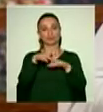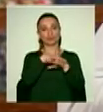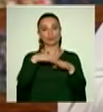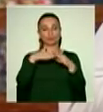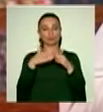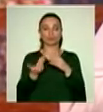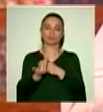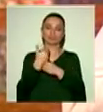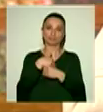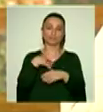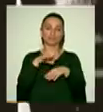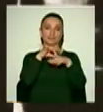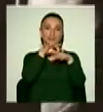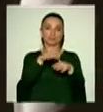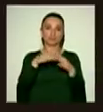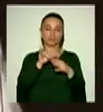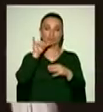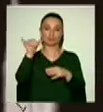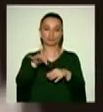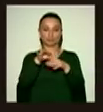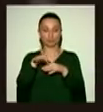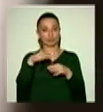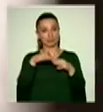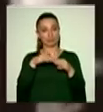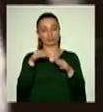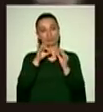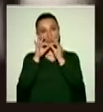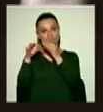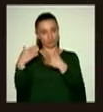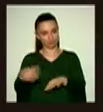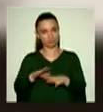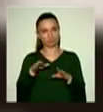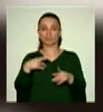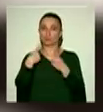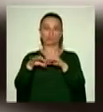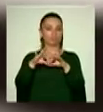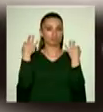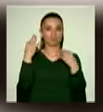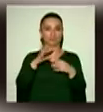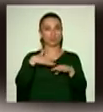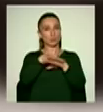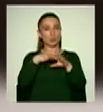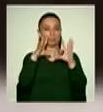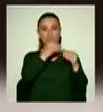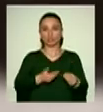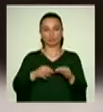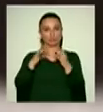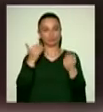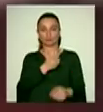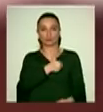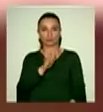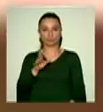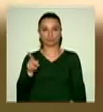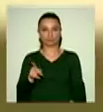შემდეგ უკვე ჩემს საერთო საცხოვრებელში მოვიდა. წამიყვანა თავისთან და მითხრა რომ უკან აღარ გამიშვებდა. არ უნდა და საერთო